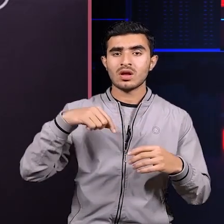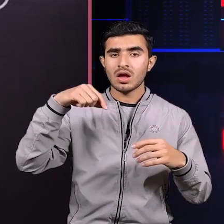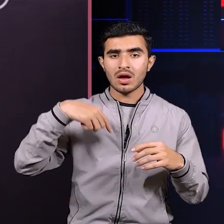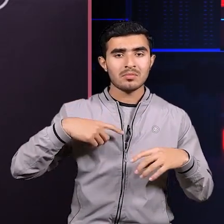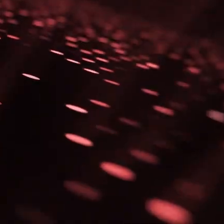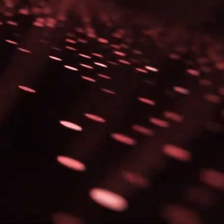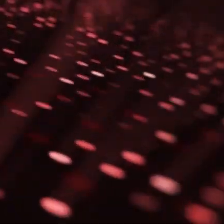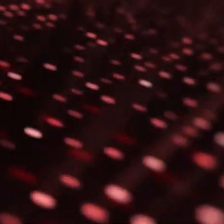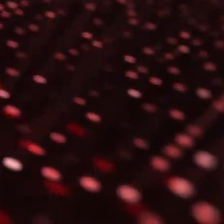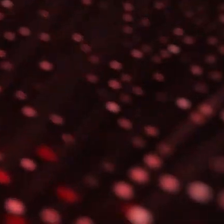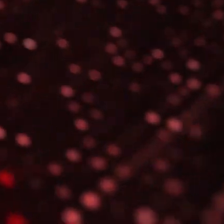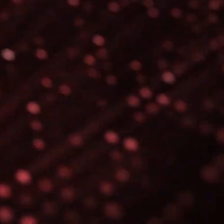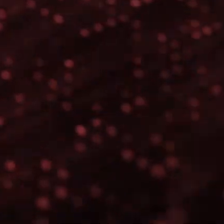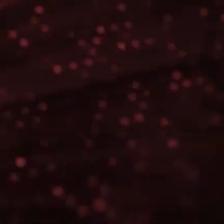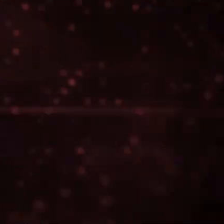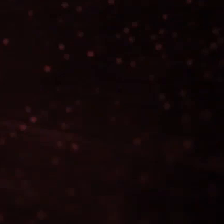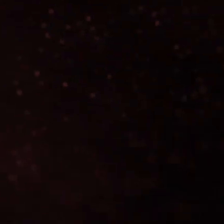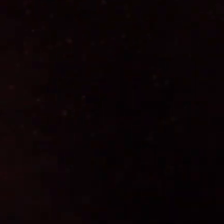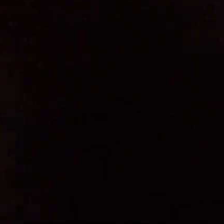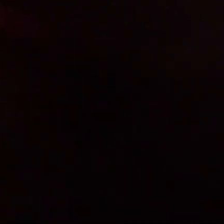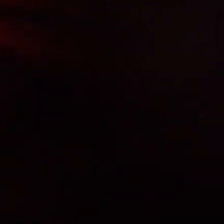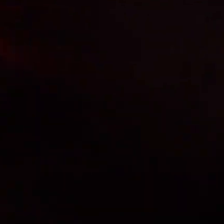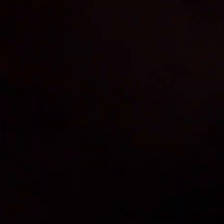वेयर आई हैव रीच्ड टुडे.